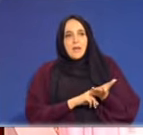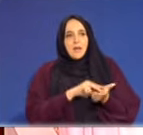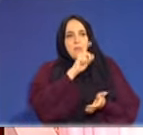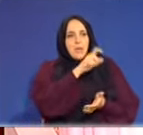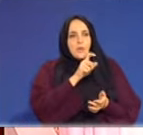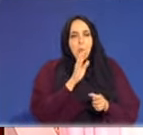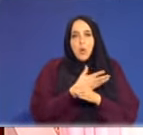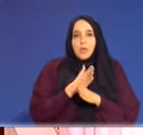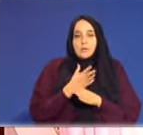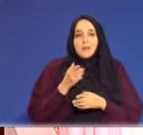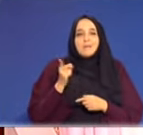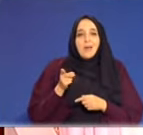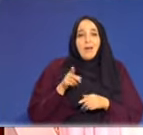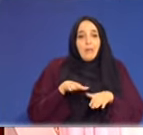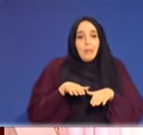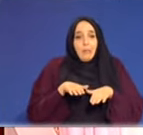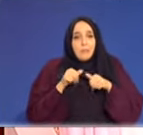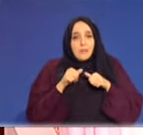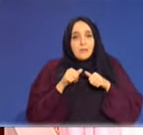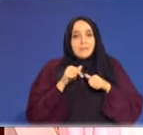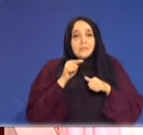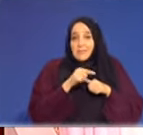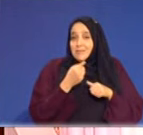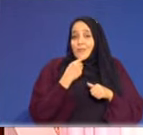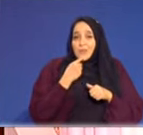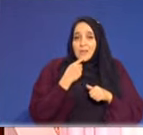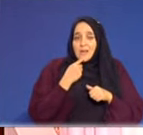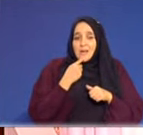السبب الرئيس في إبطال الحق.